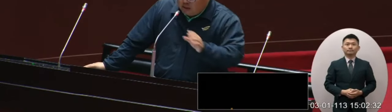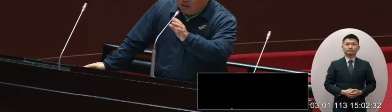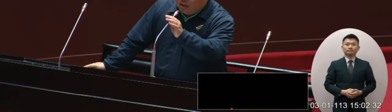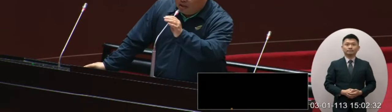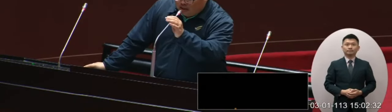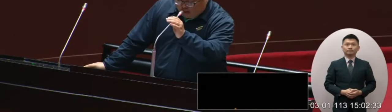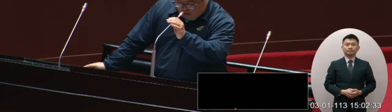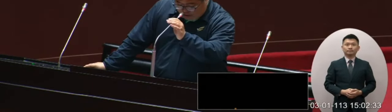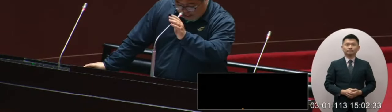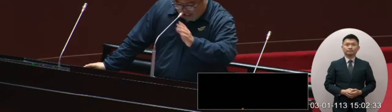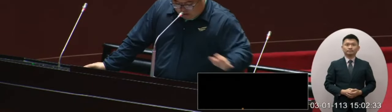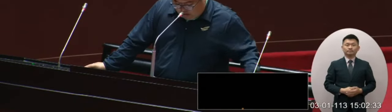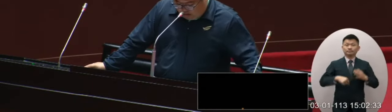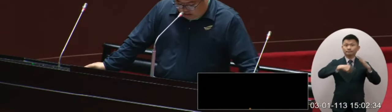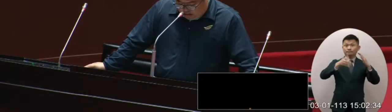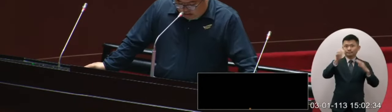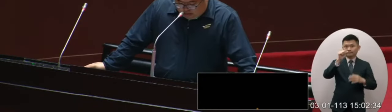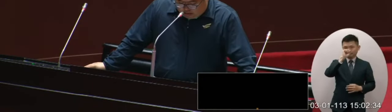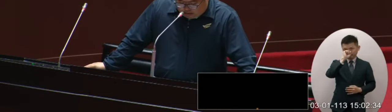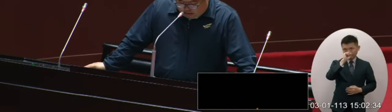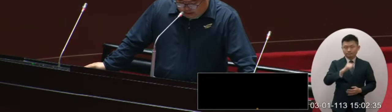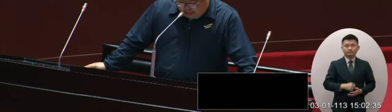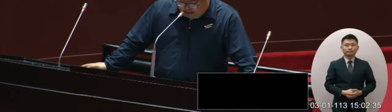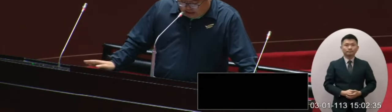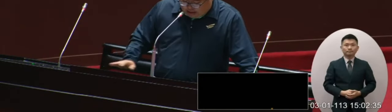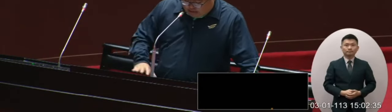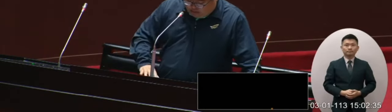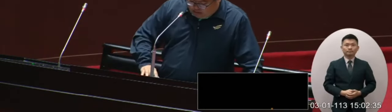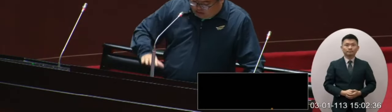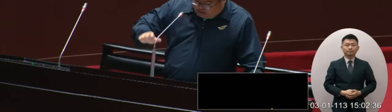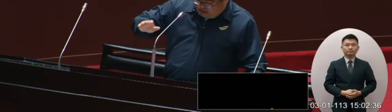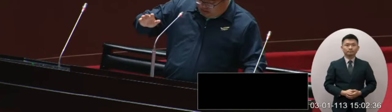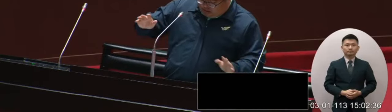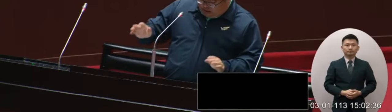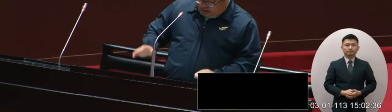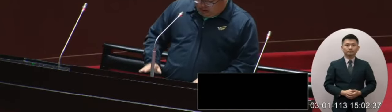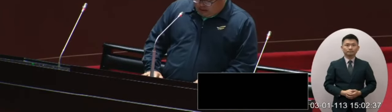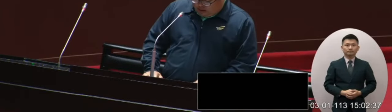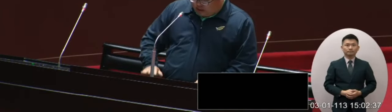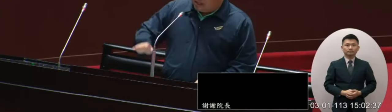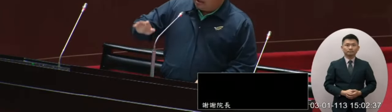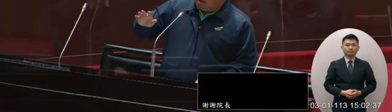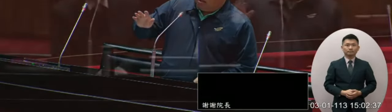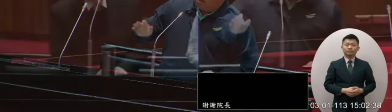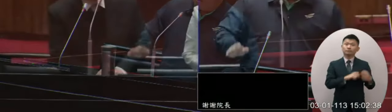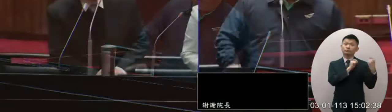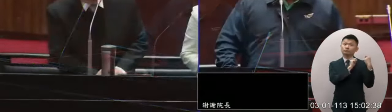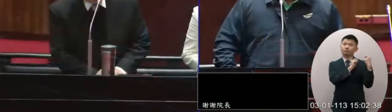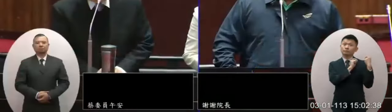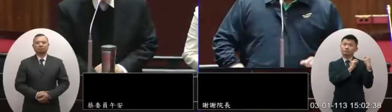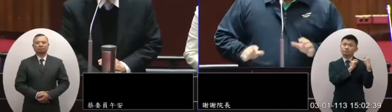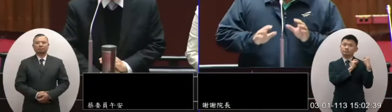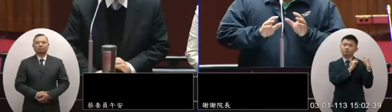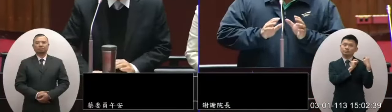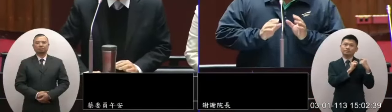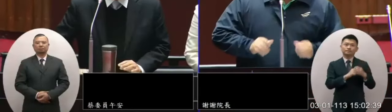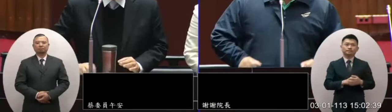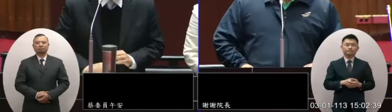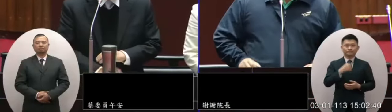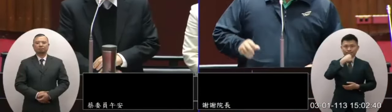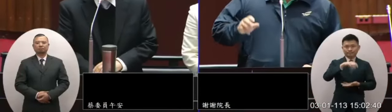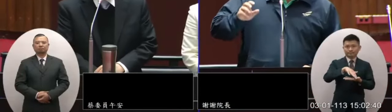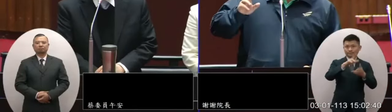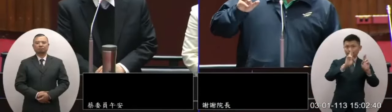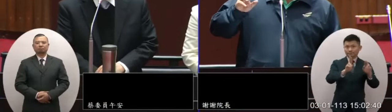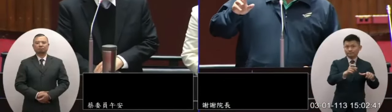蔡委员午安。 院长好。 好， 院长，那这阵子事实上台积